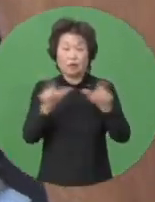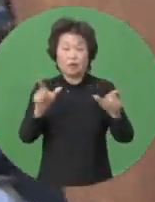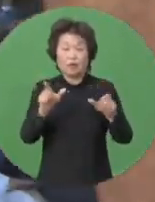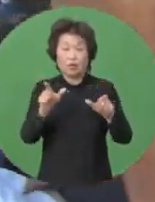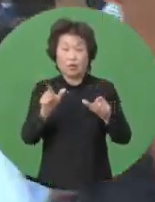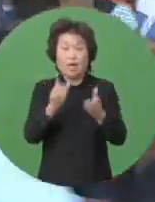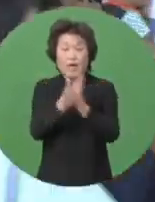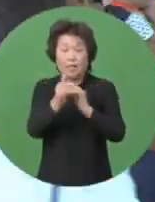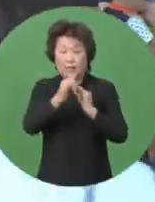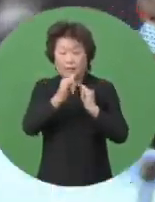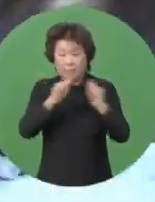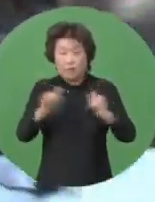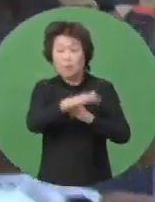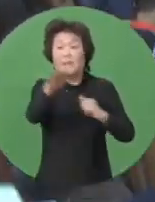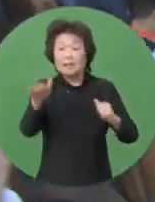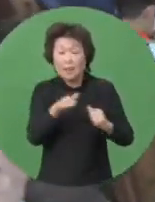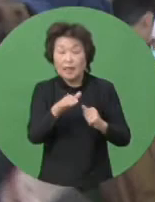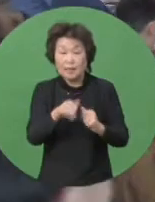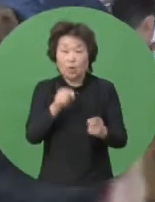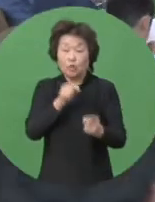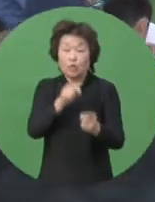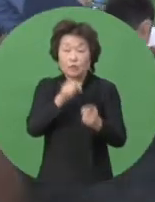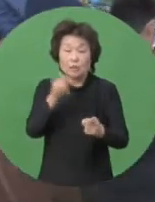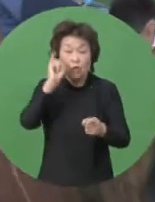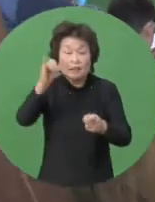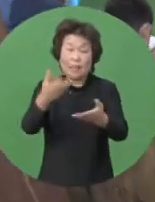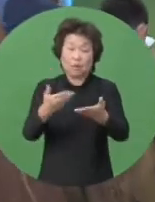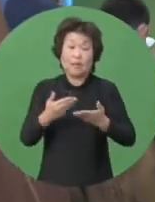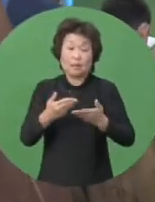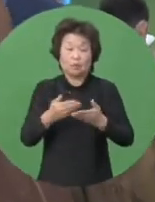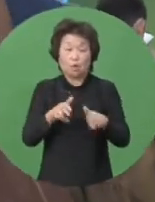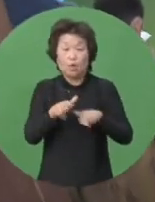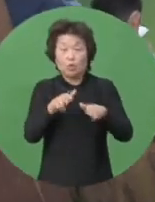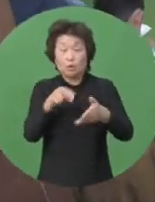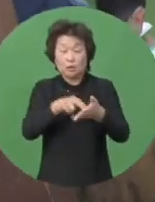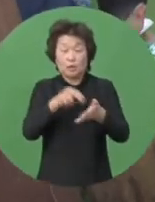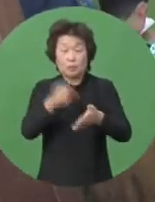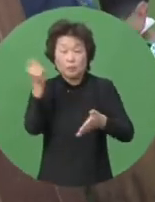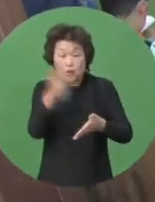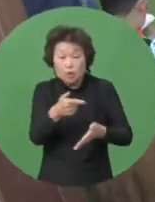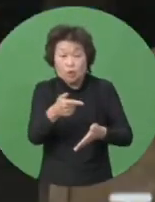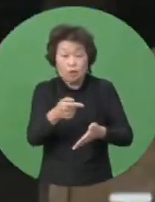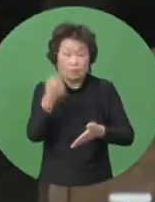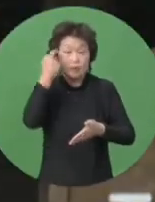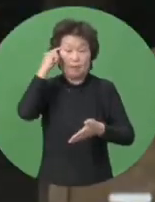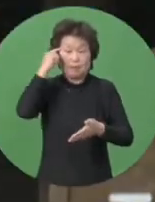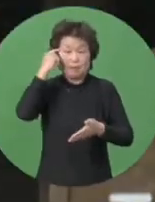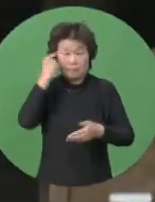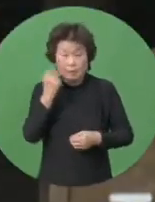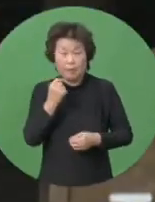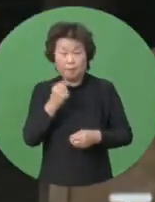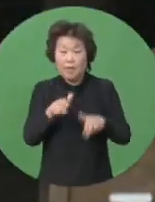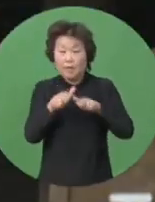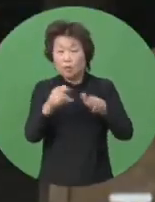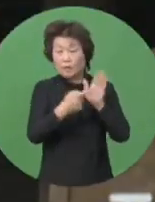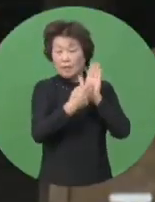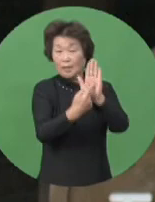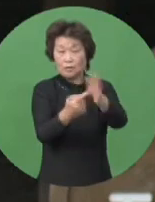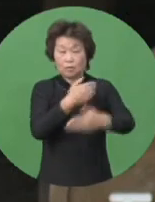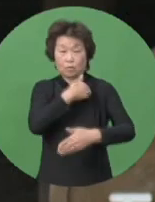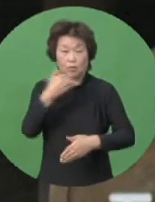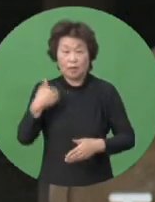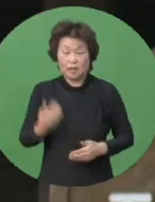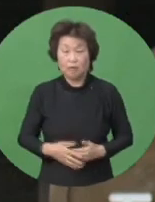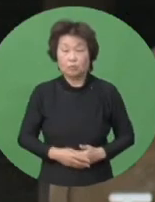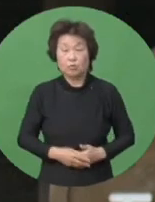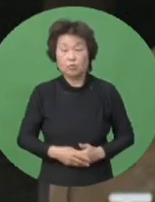に県民の皆さん方のね、直接のご意見をいただける、行政としてもすぐさまそれをね、咀嚼をして行政に反映することができる